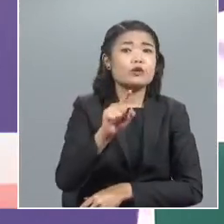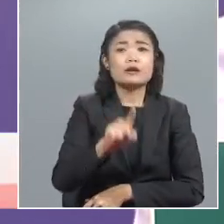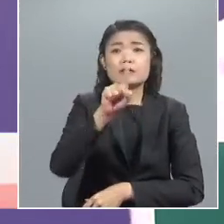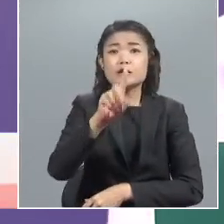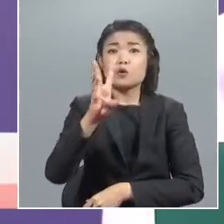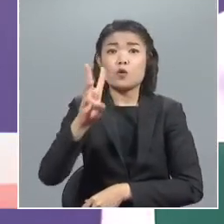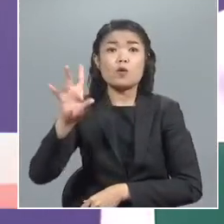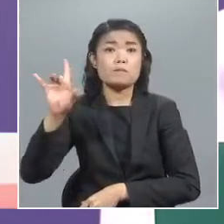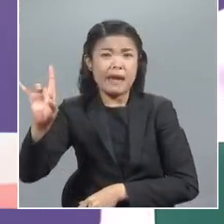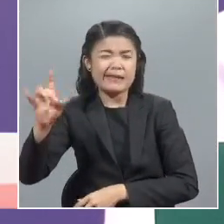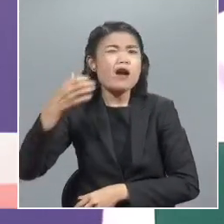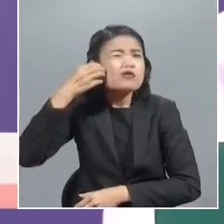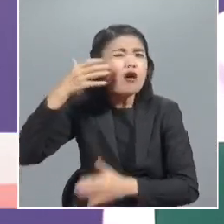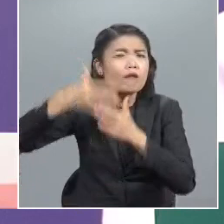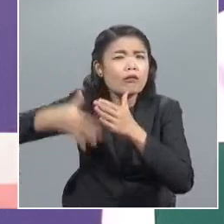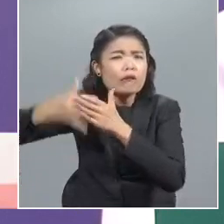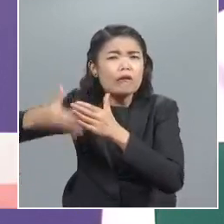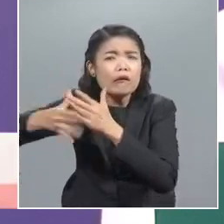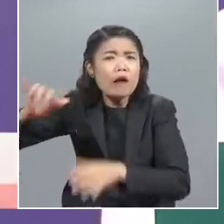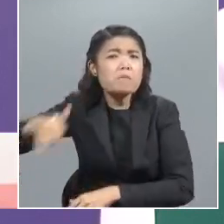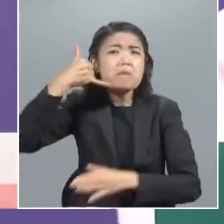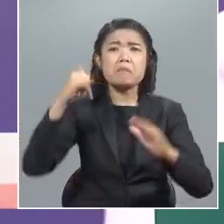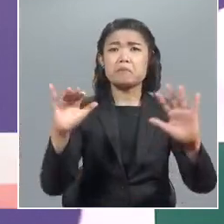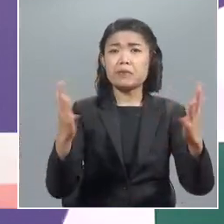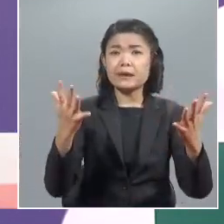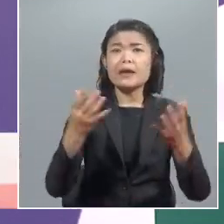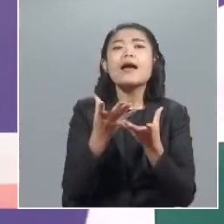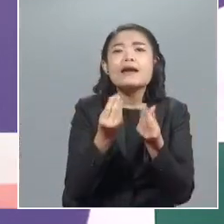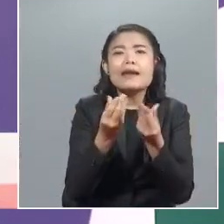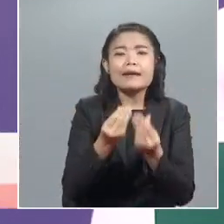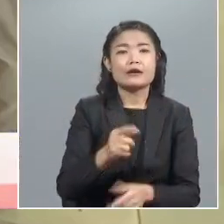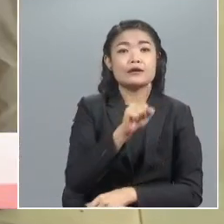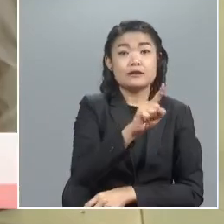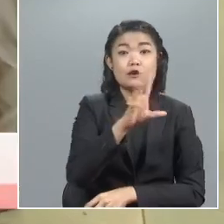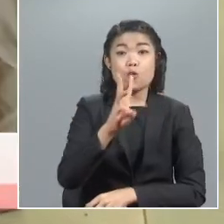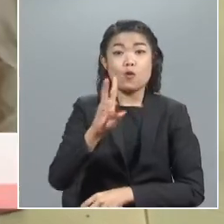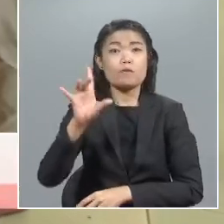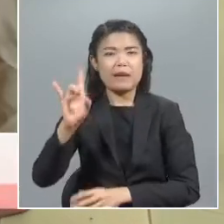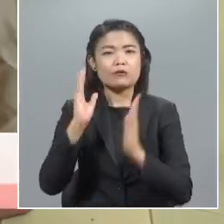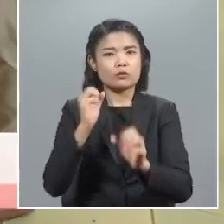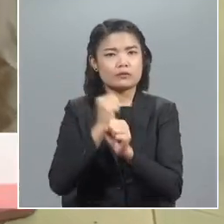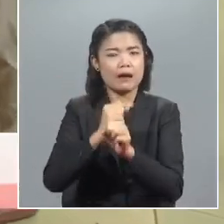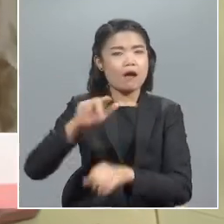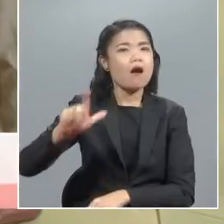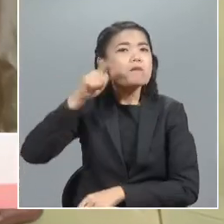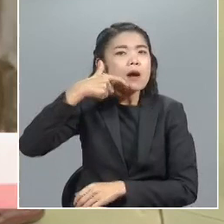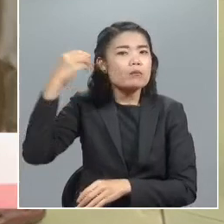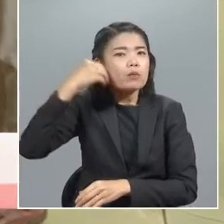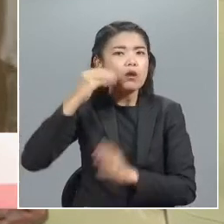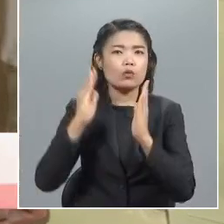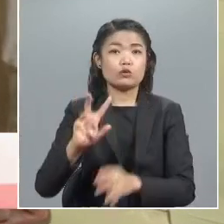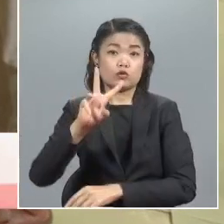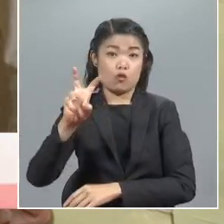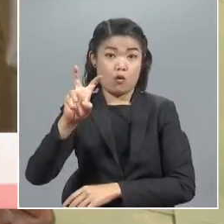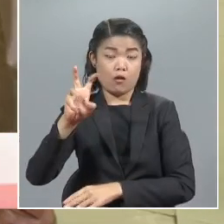ที่มีคนโทรไปแล้วไม่มีคนรับสายด้วยบอกว่า 1668มีเจ้าหน้าที่ทำงานประมาณ 200คนแบ่งออกเป็น 4